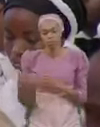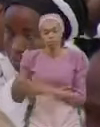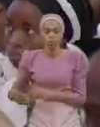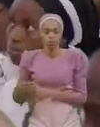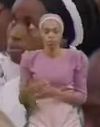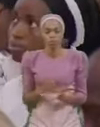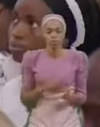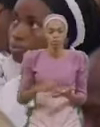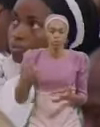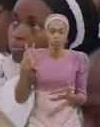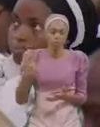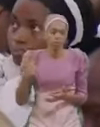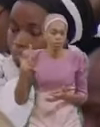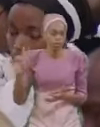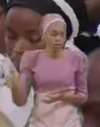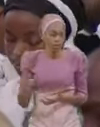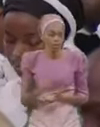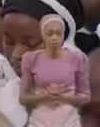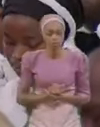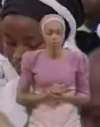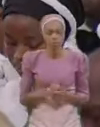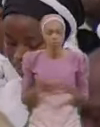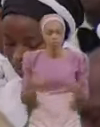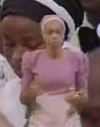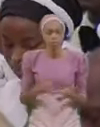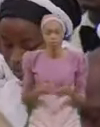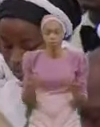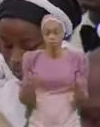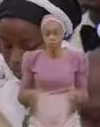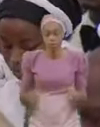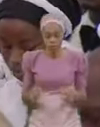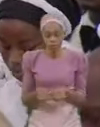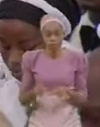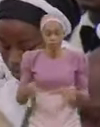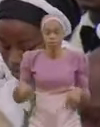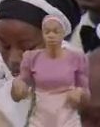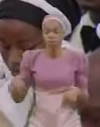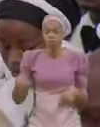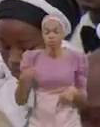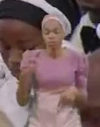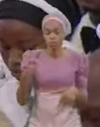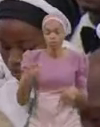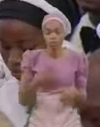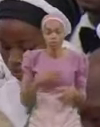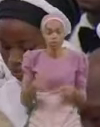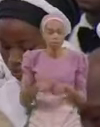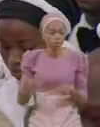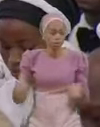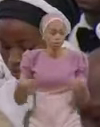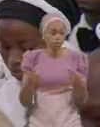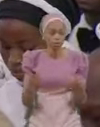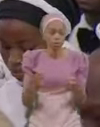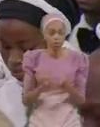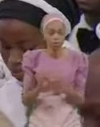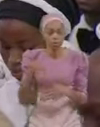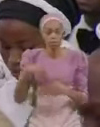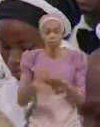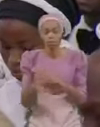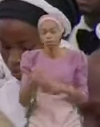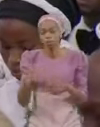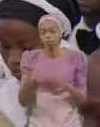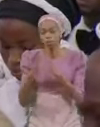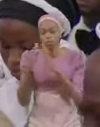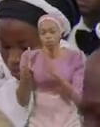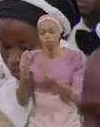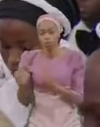voyageait verset 38 comme Jésus était en chemin avec ses disciples